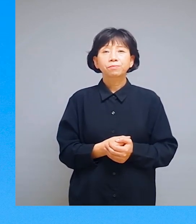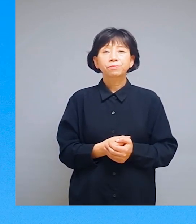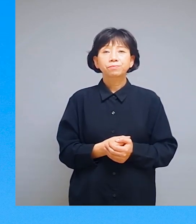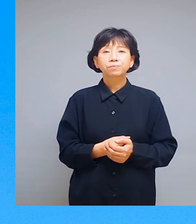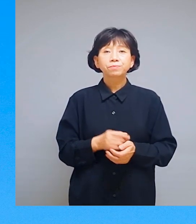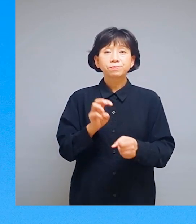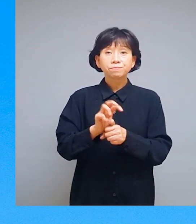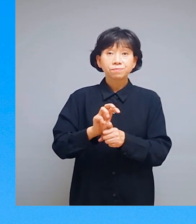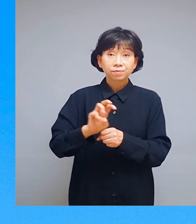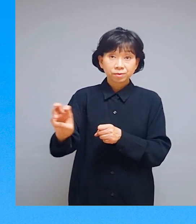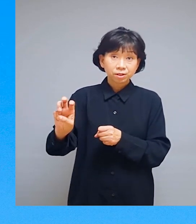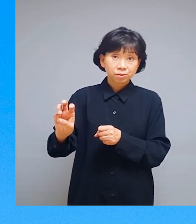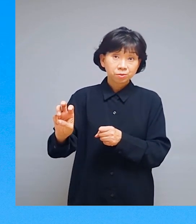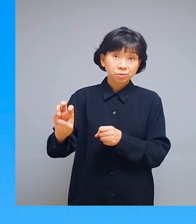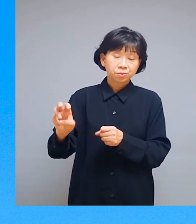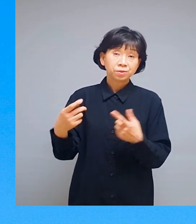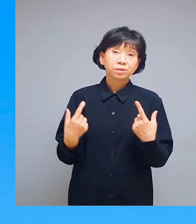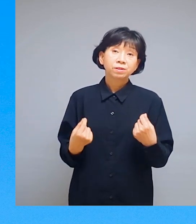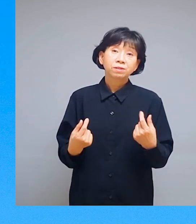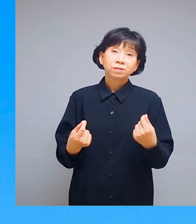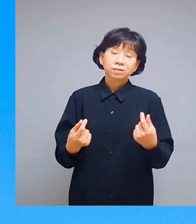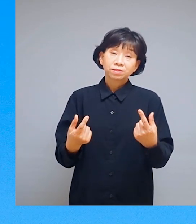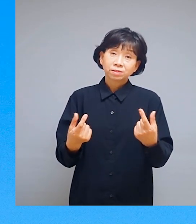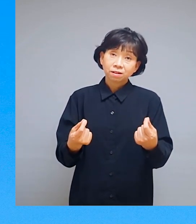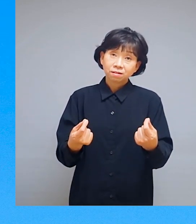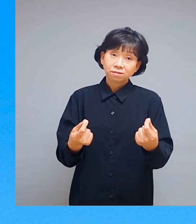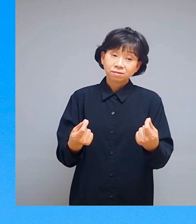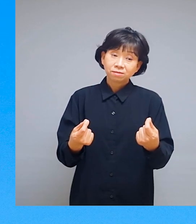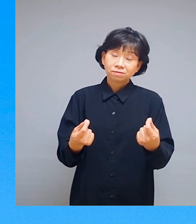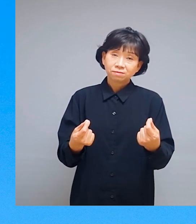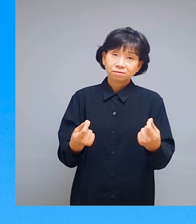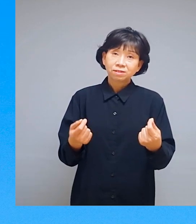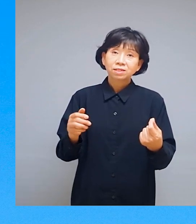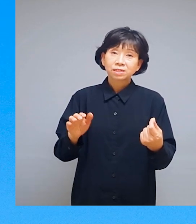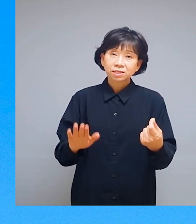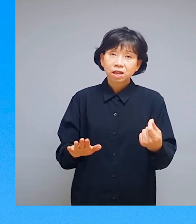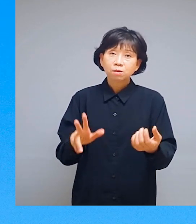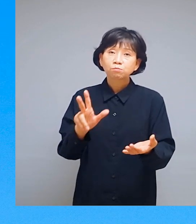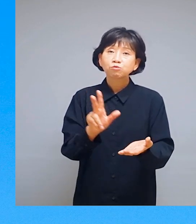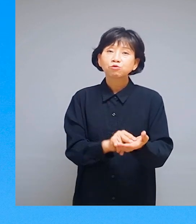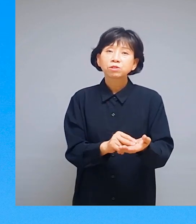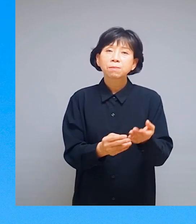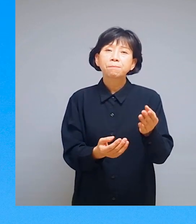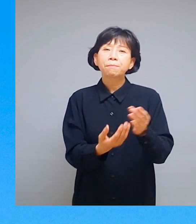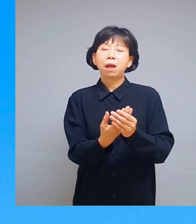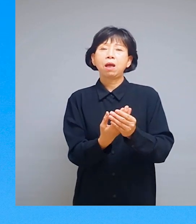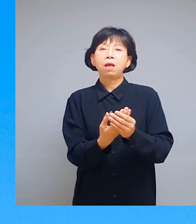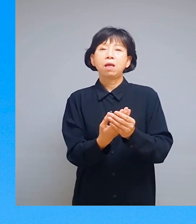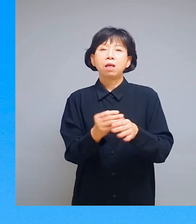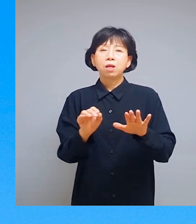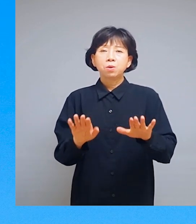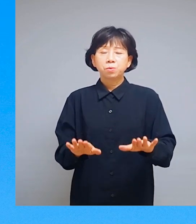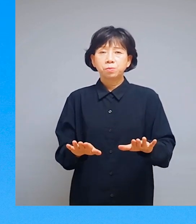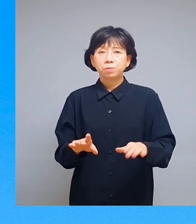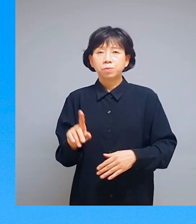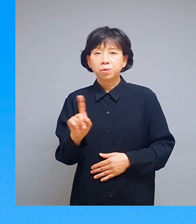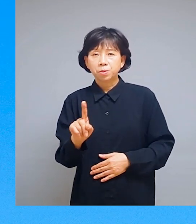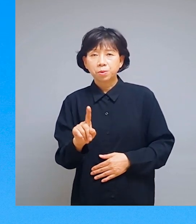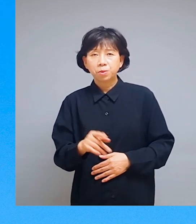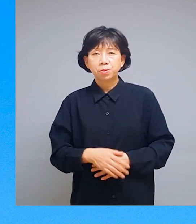30년이 지난 뒤에도 여전히 에베소 교회는 그러했습니다. 그런데 문제가 드러났어요. 오늘 성경에서 뭐라고